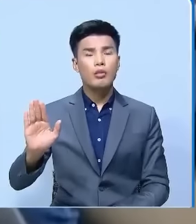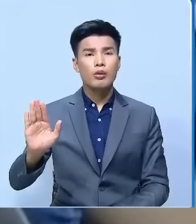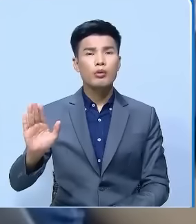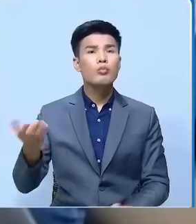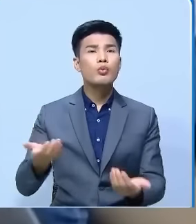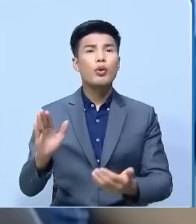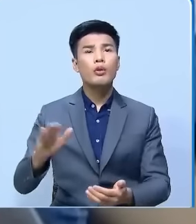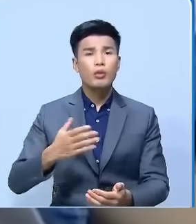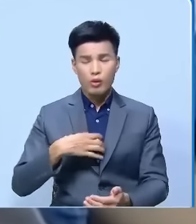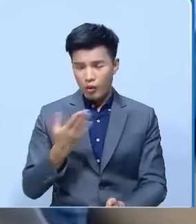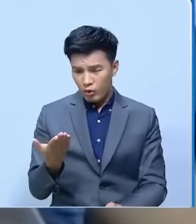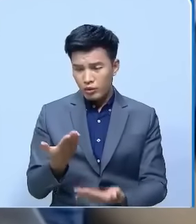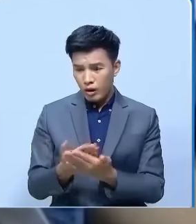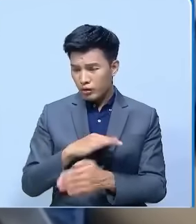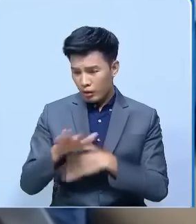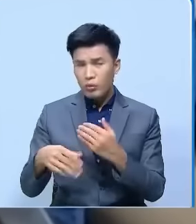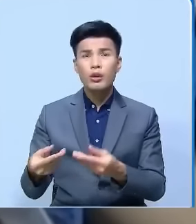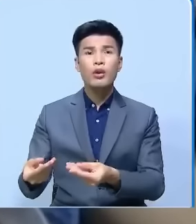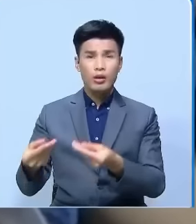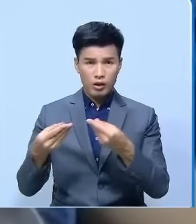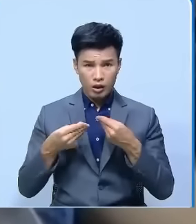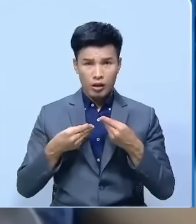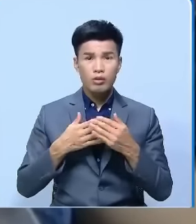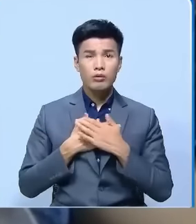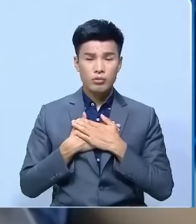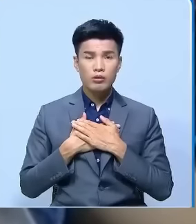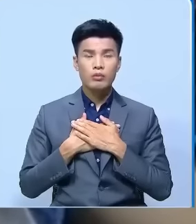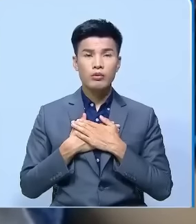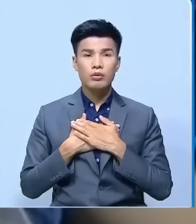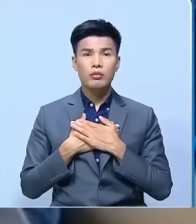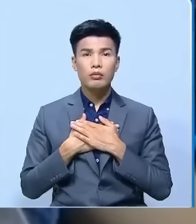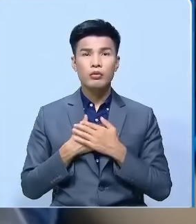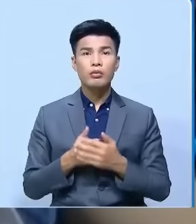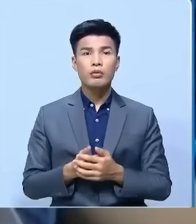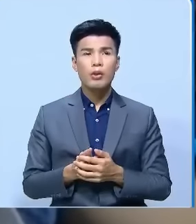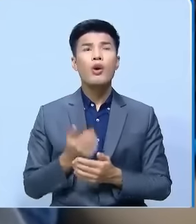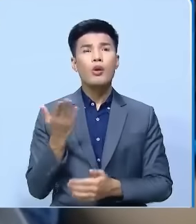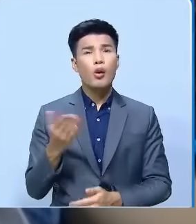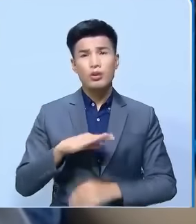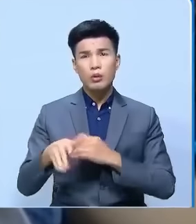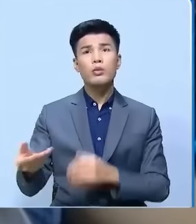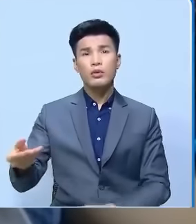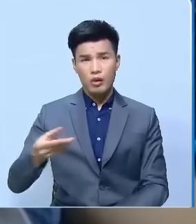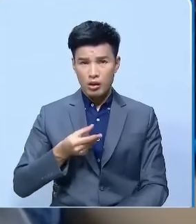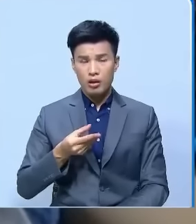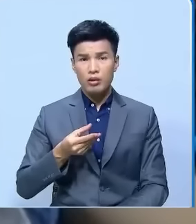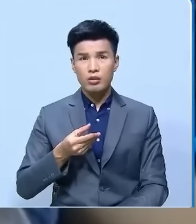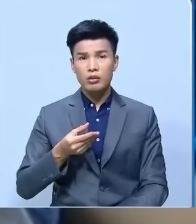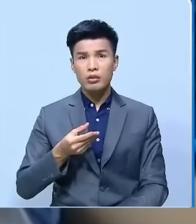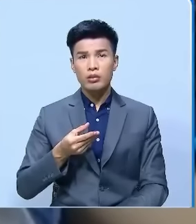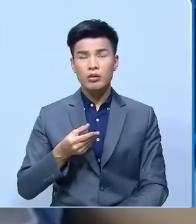หมดของป้าสุขใจป้าอุป้าสุขรือไทยเอาคืนเถอะเพราะนี่